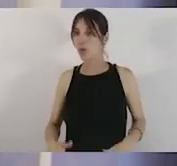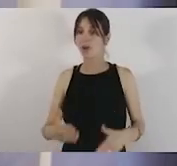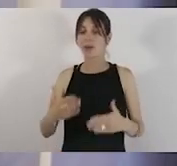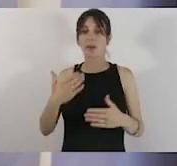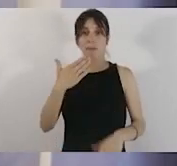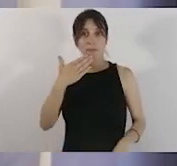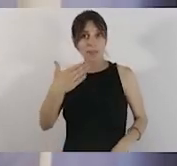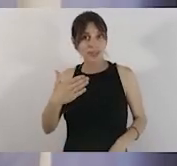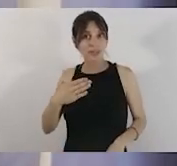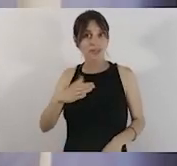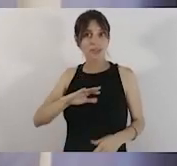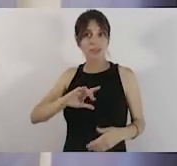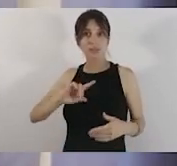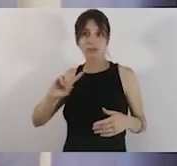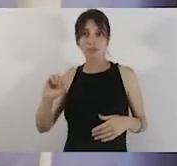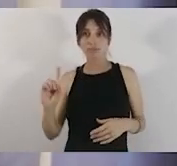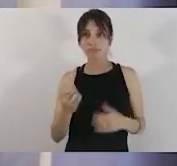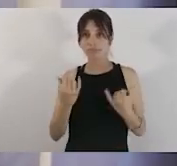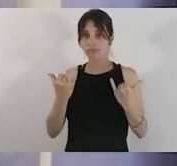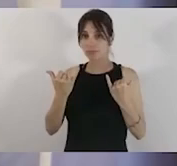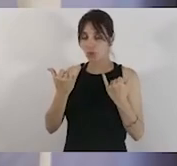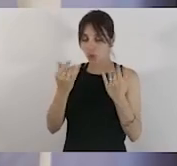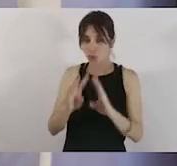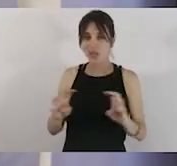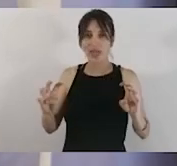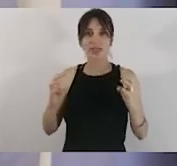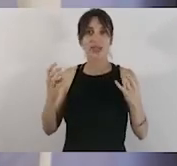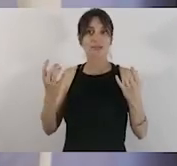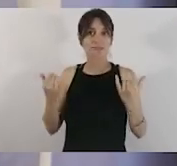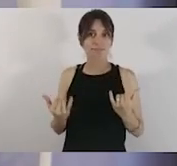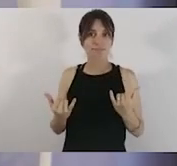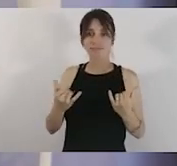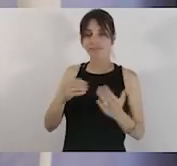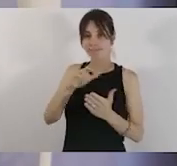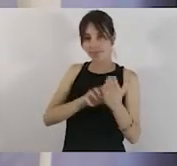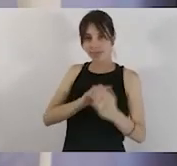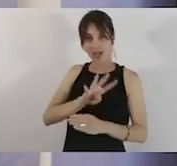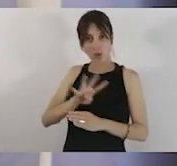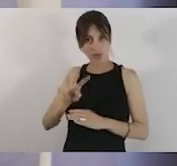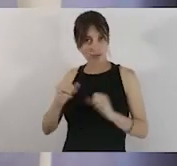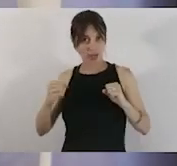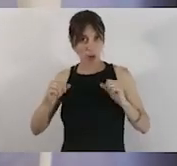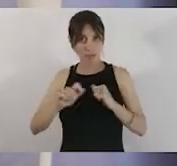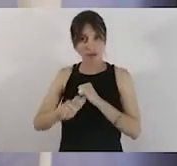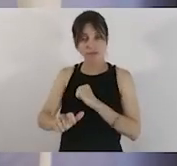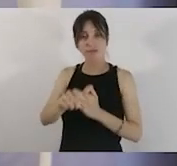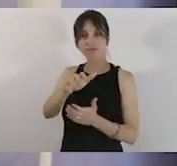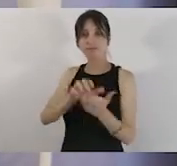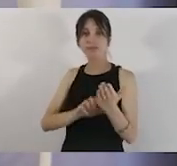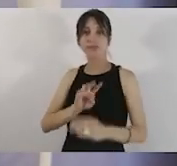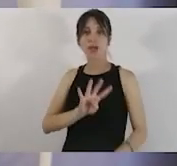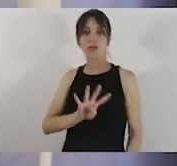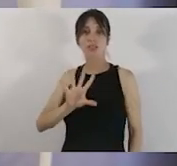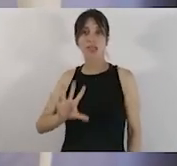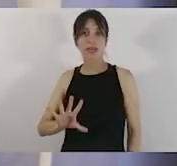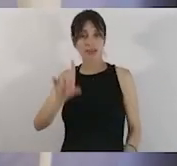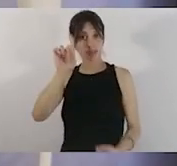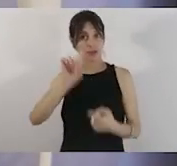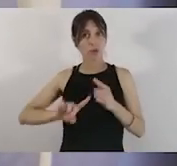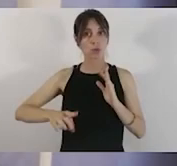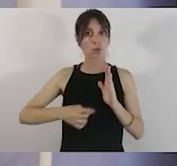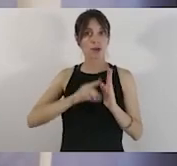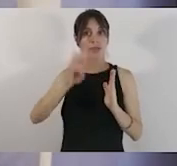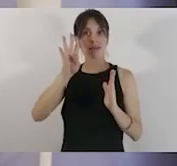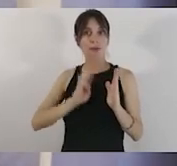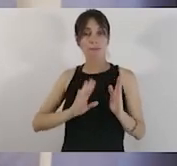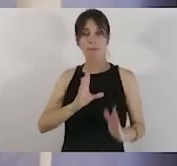remercie. Avis favorable du Conseil sur le 44. Le 45 et les droits des femmes, Leïla